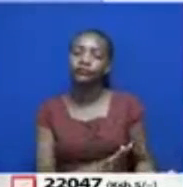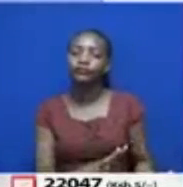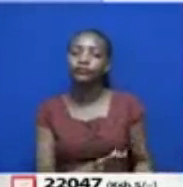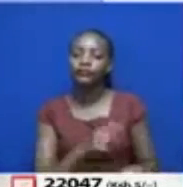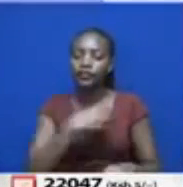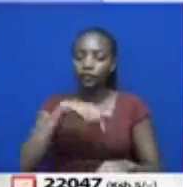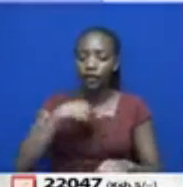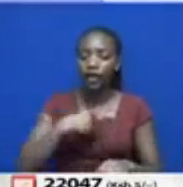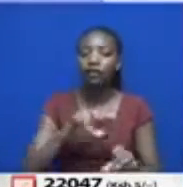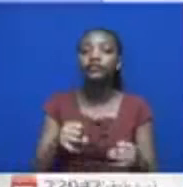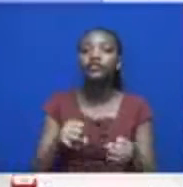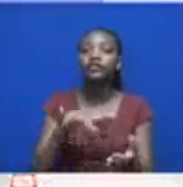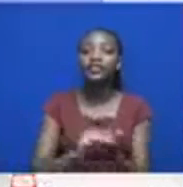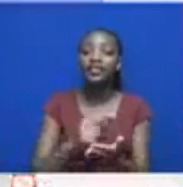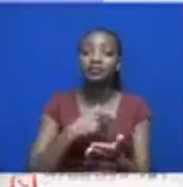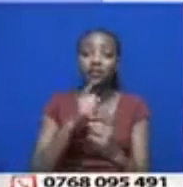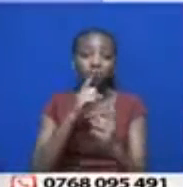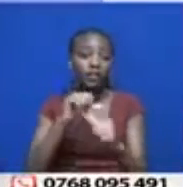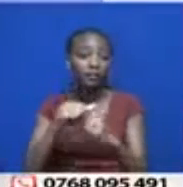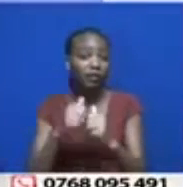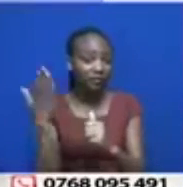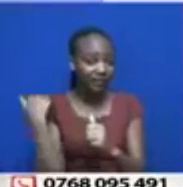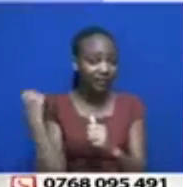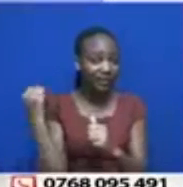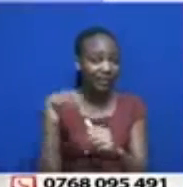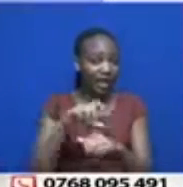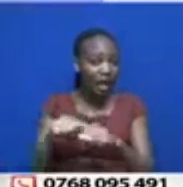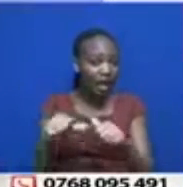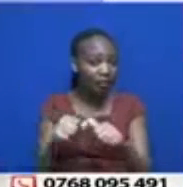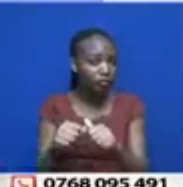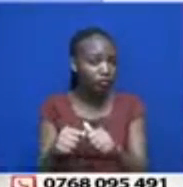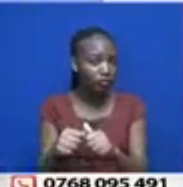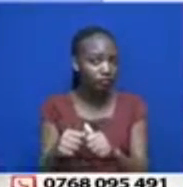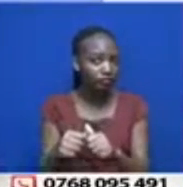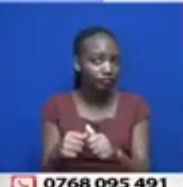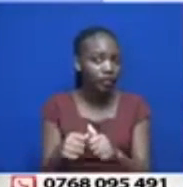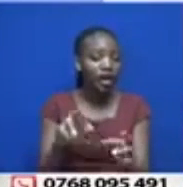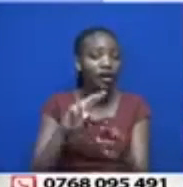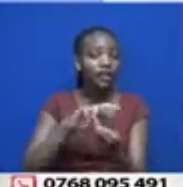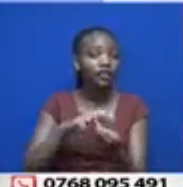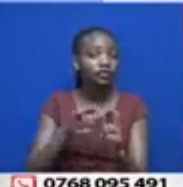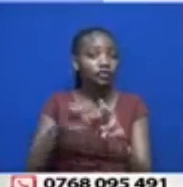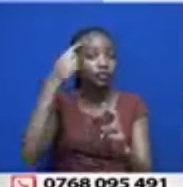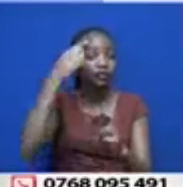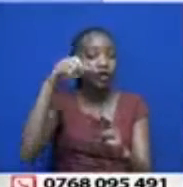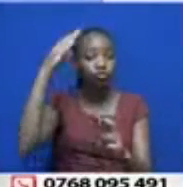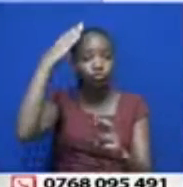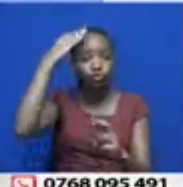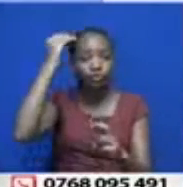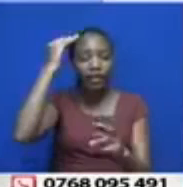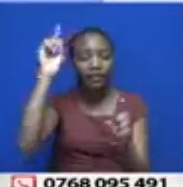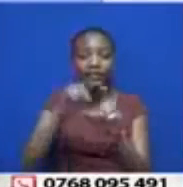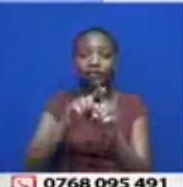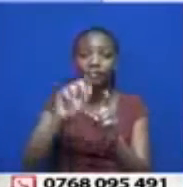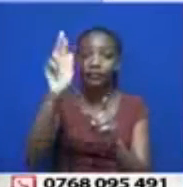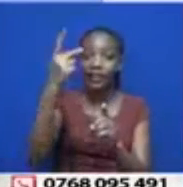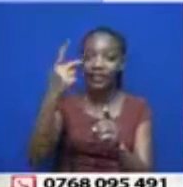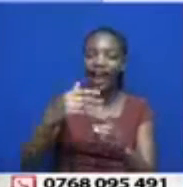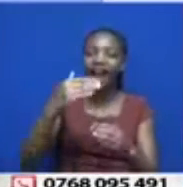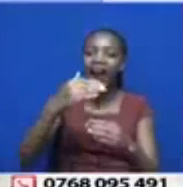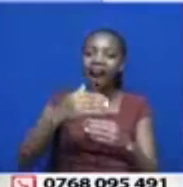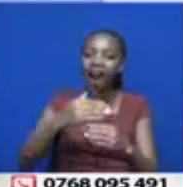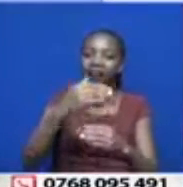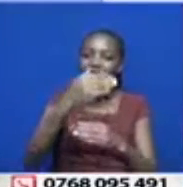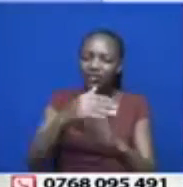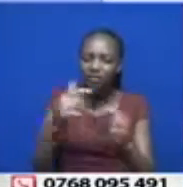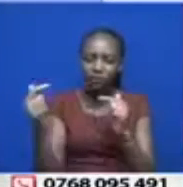ambayo niliweza kuguguzia hapo nyuma kuhusiana na uhusiano baina ya nchi ya Kenya na Somalia, ambapo baada ya miezi kadha wa kadha ya vuta